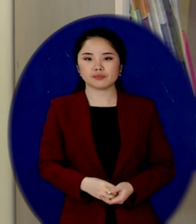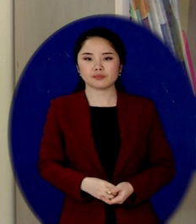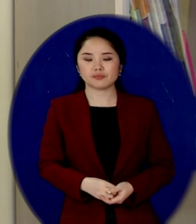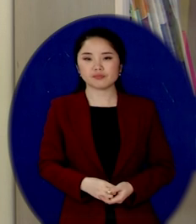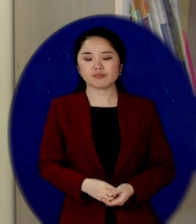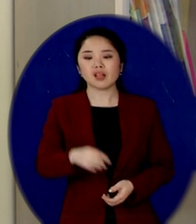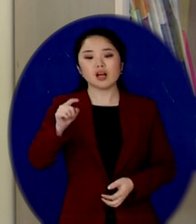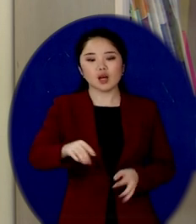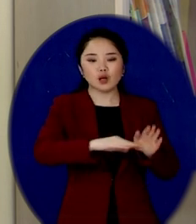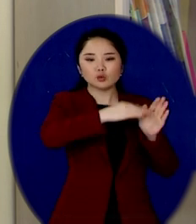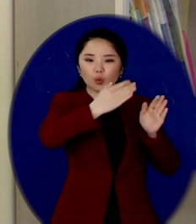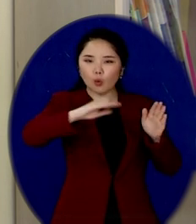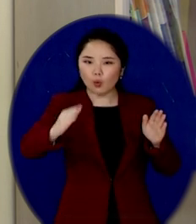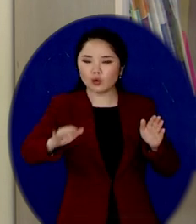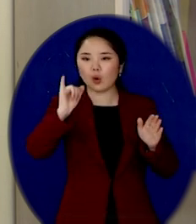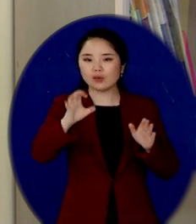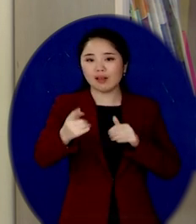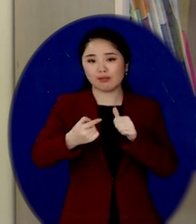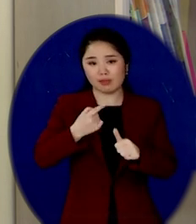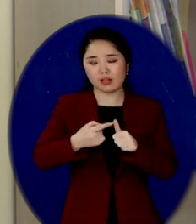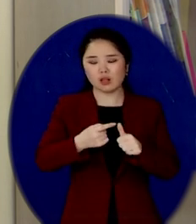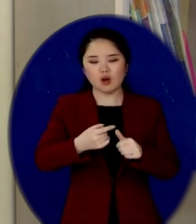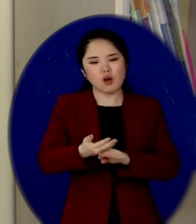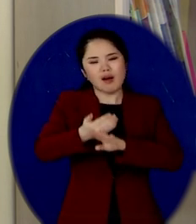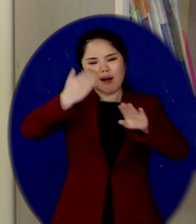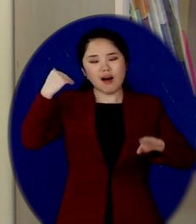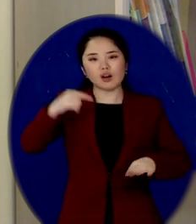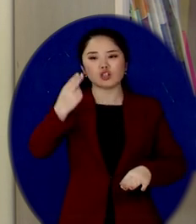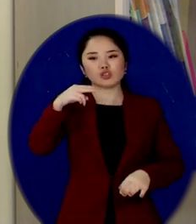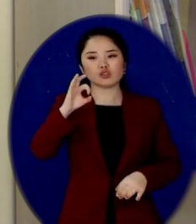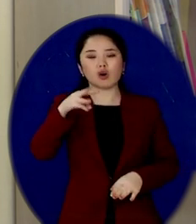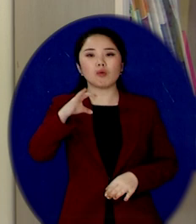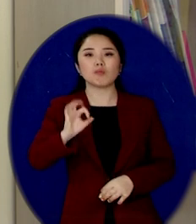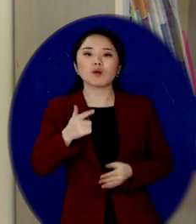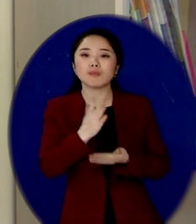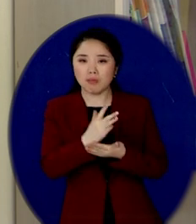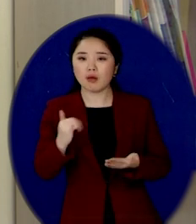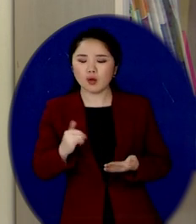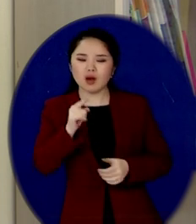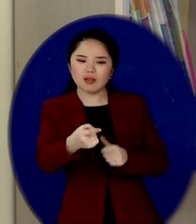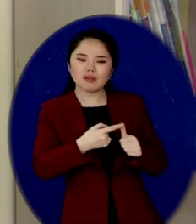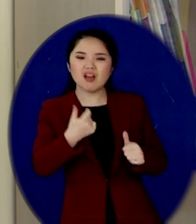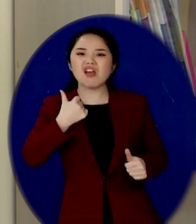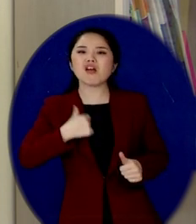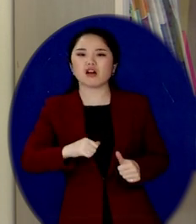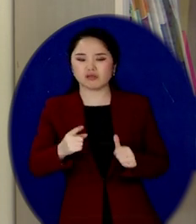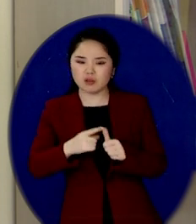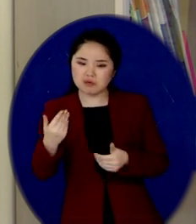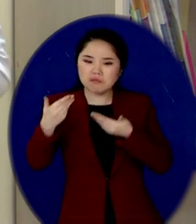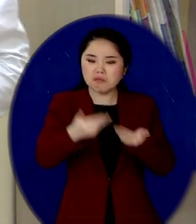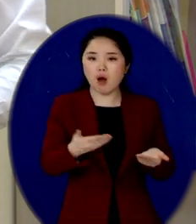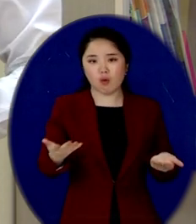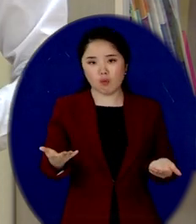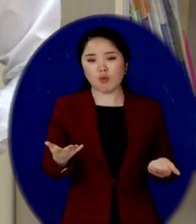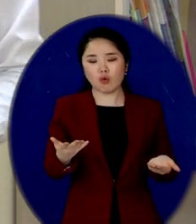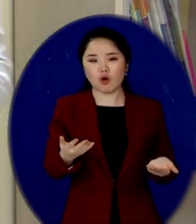Эдгээр уул ус маань ямар нэгэн домогтой юм болов? Эдгээр уул усын нэрийг хэн өгсөн юм бол?